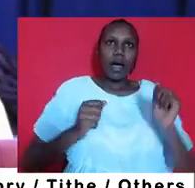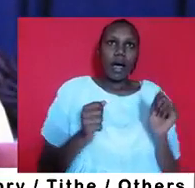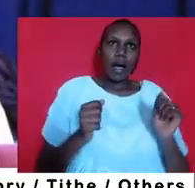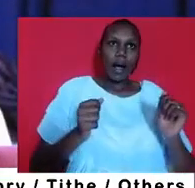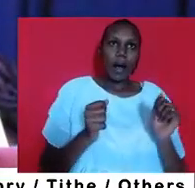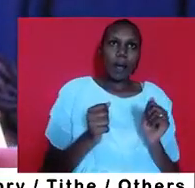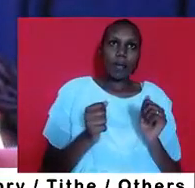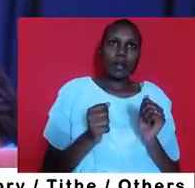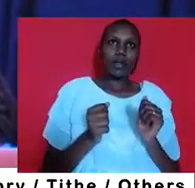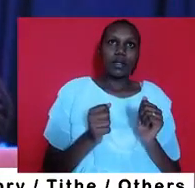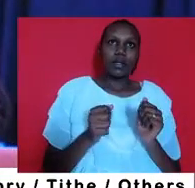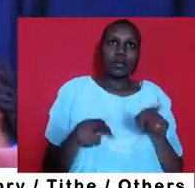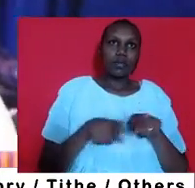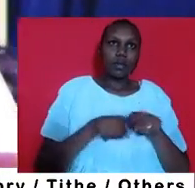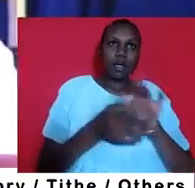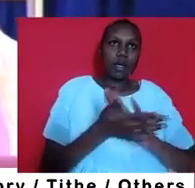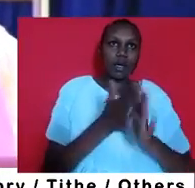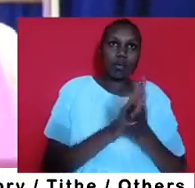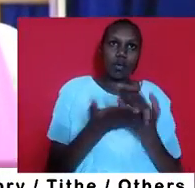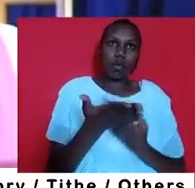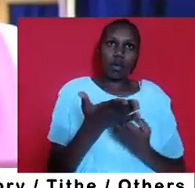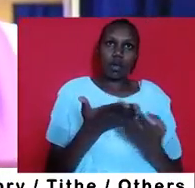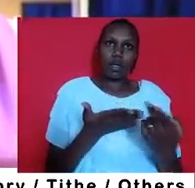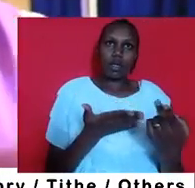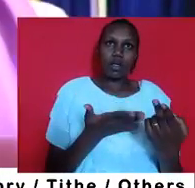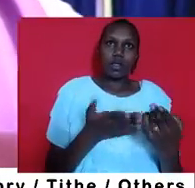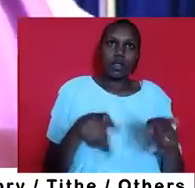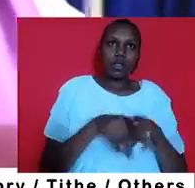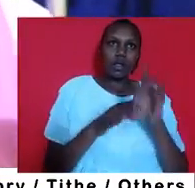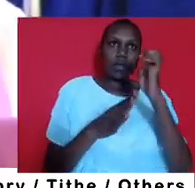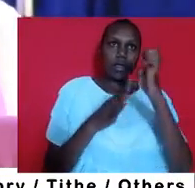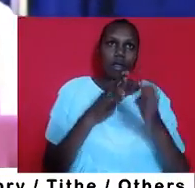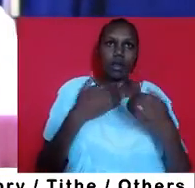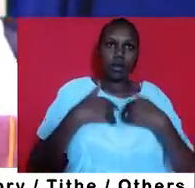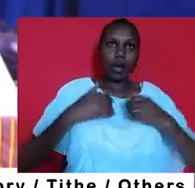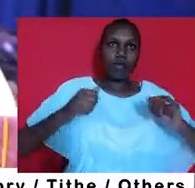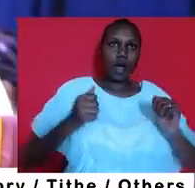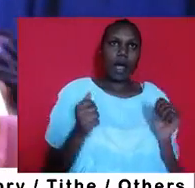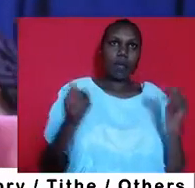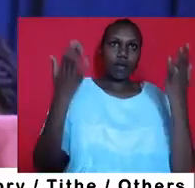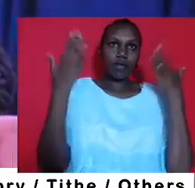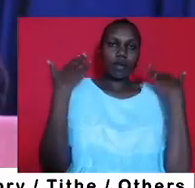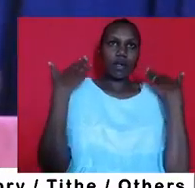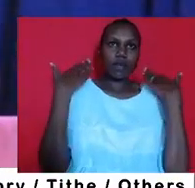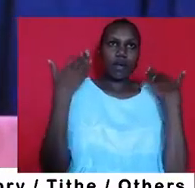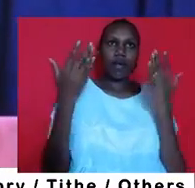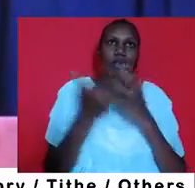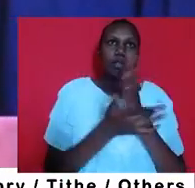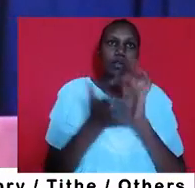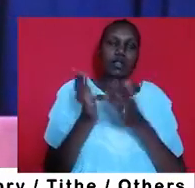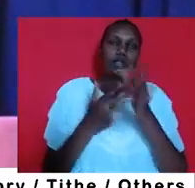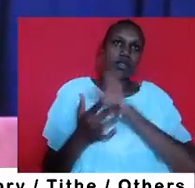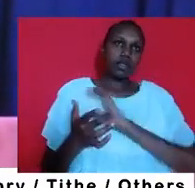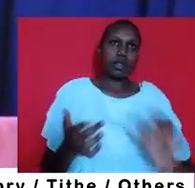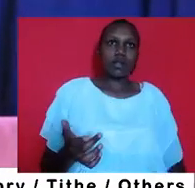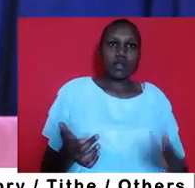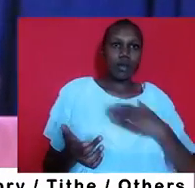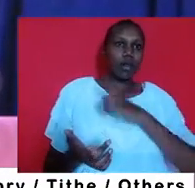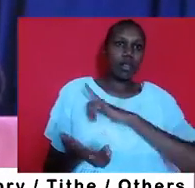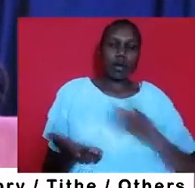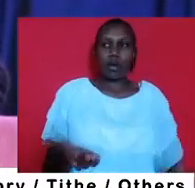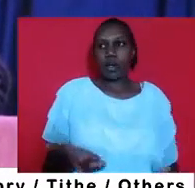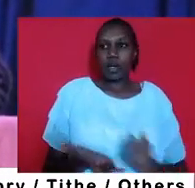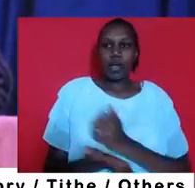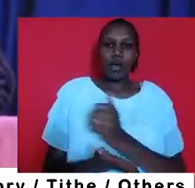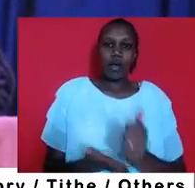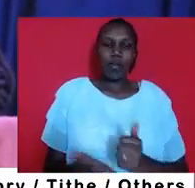ya tangu sasa yawe safi na matakatifu, na mwisho tufikie furaha yake ya milele, kwa Yesu Kristu Bwana